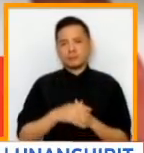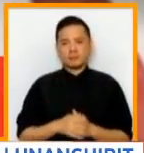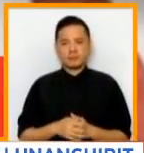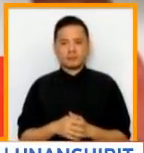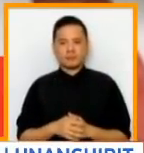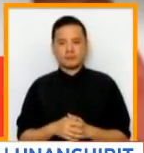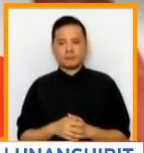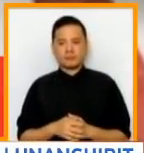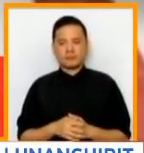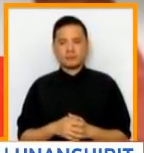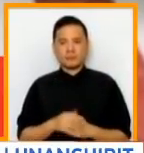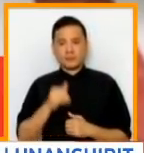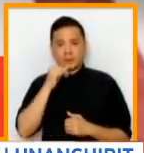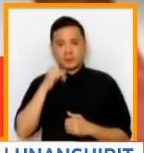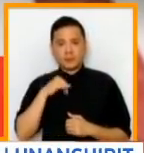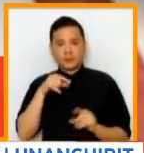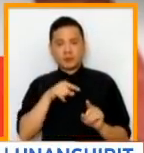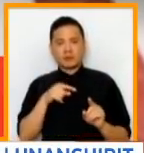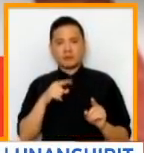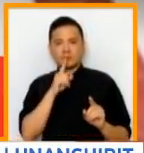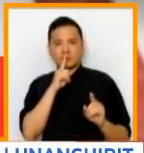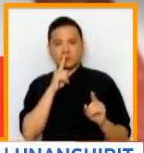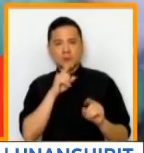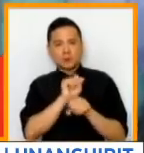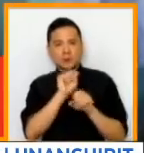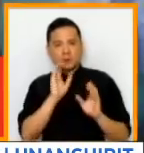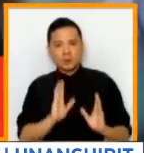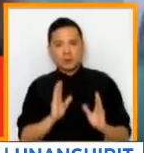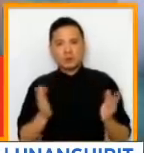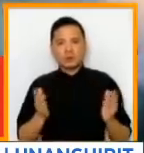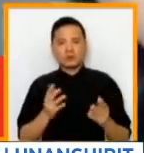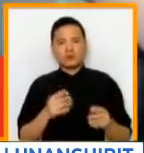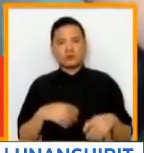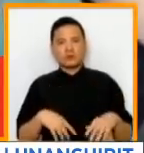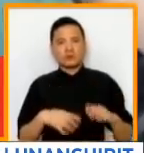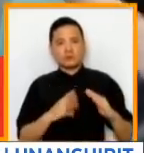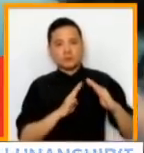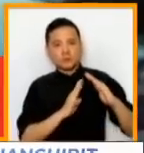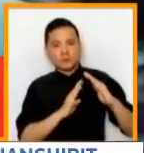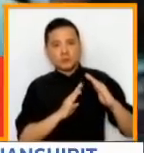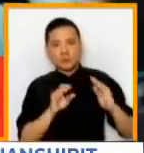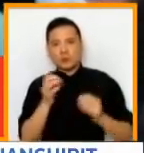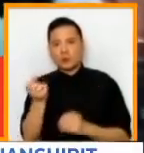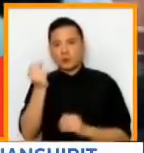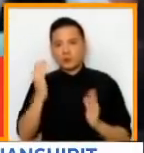ng magdatingan ng mga empleyado at member consumer owners para raw bawiin ang opisina.